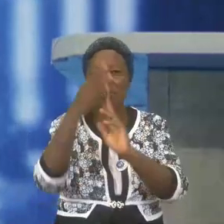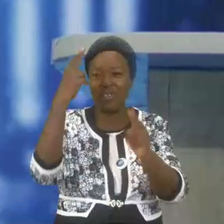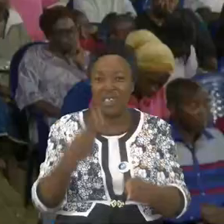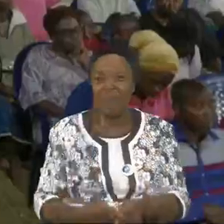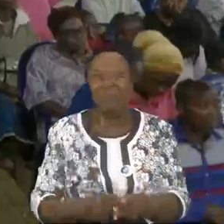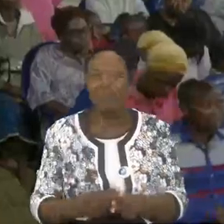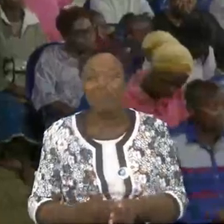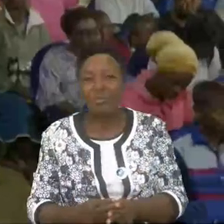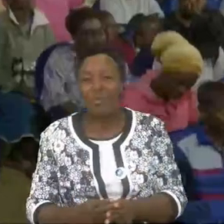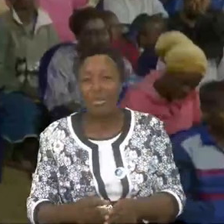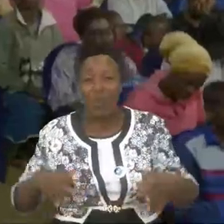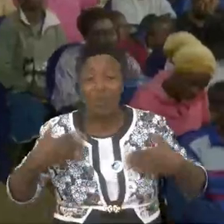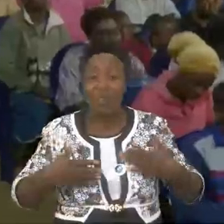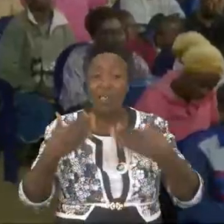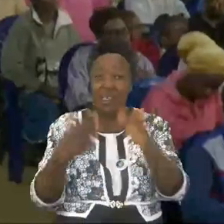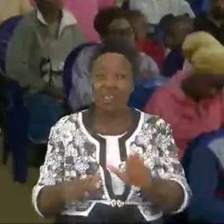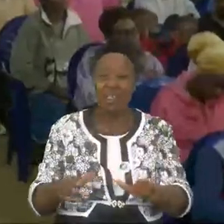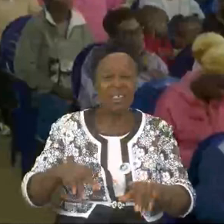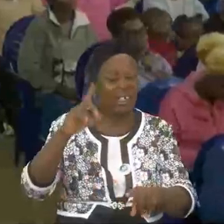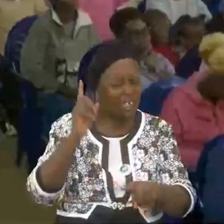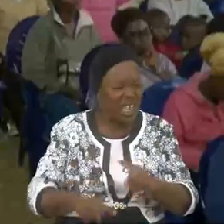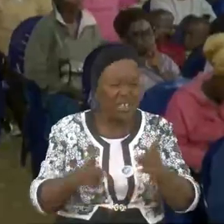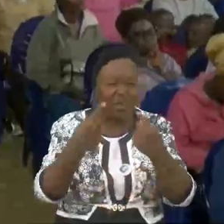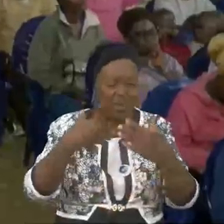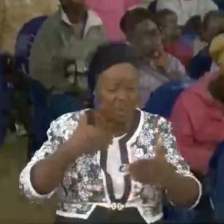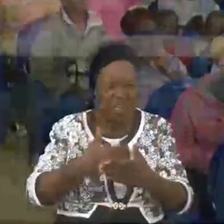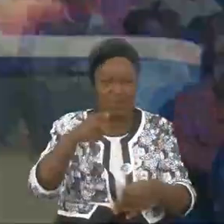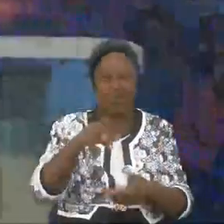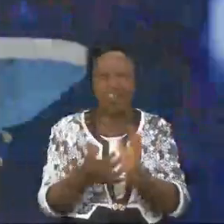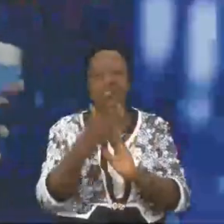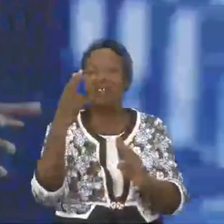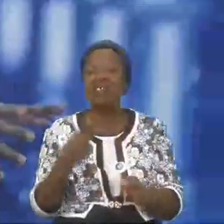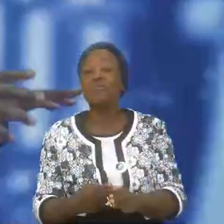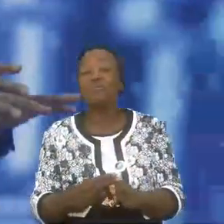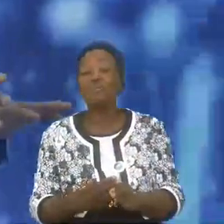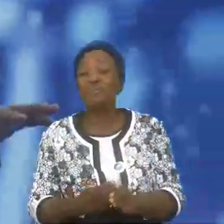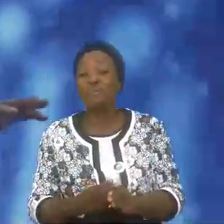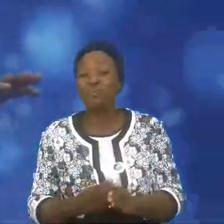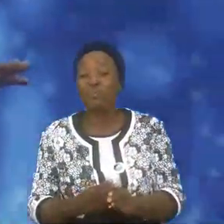Jésus-Christ. La mort prématurée ne doit pas oser s'approcher de toi.